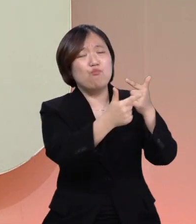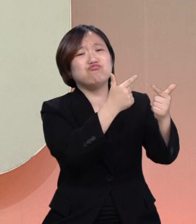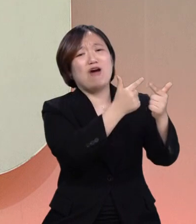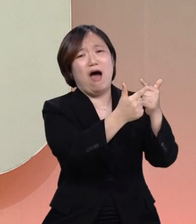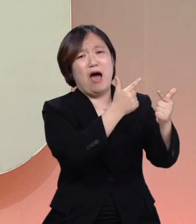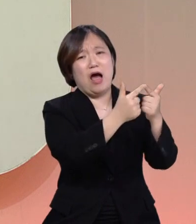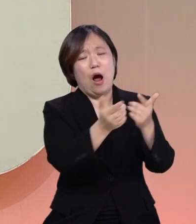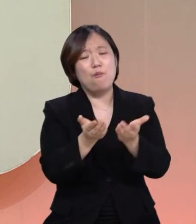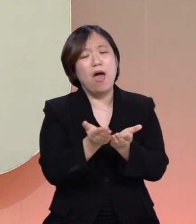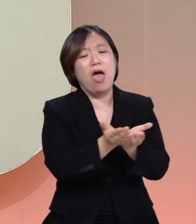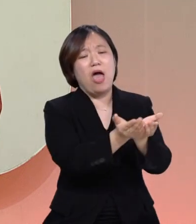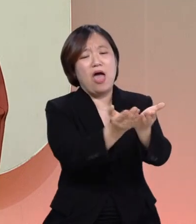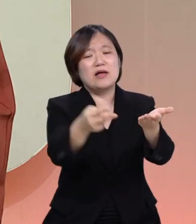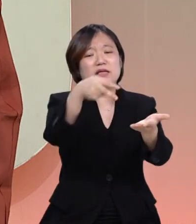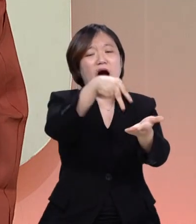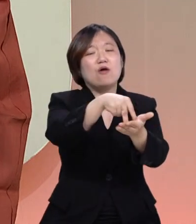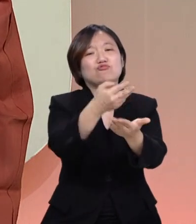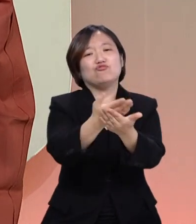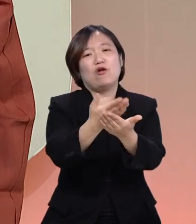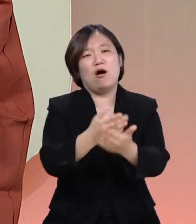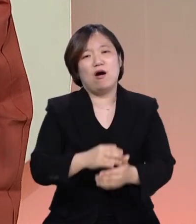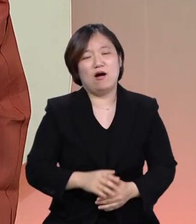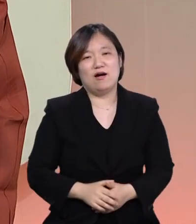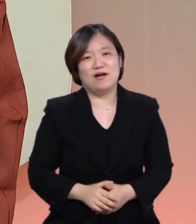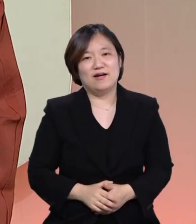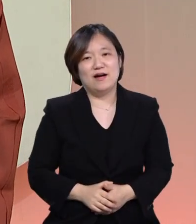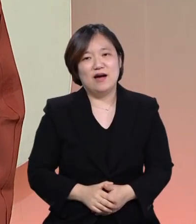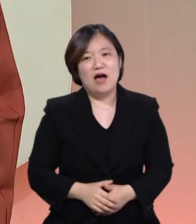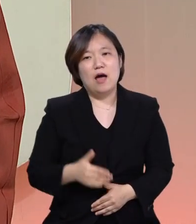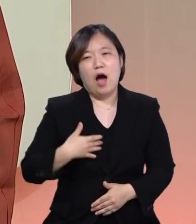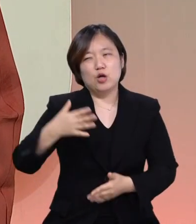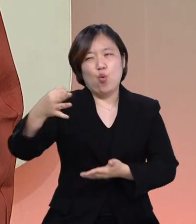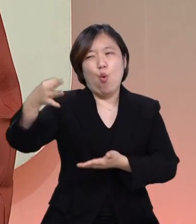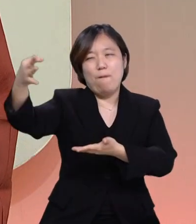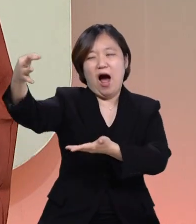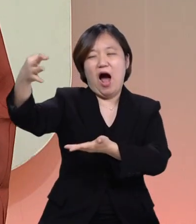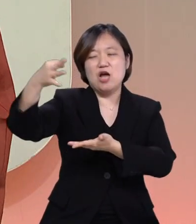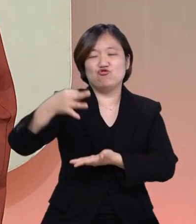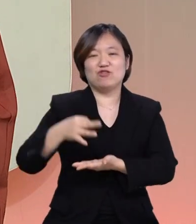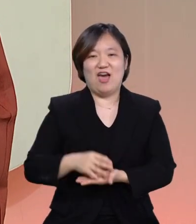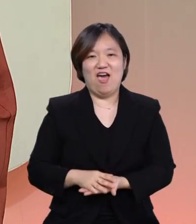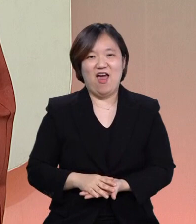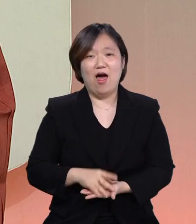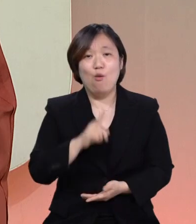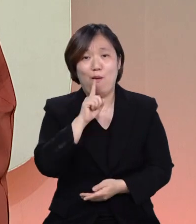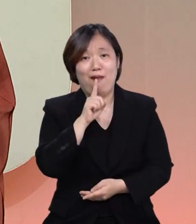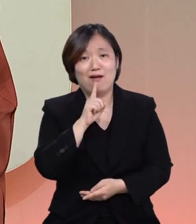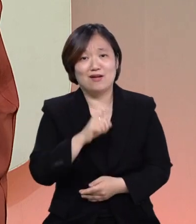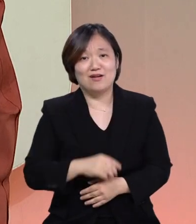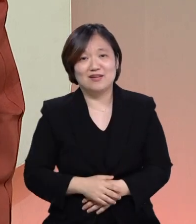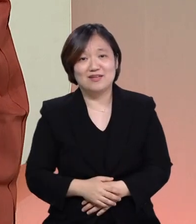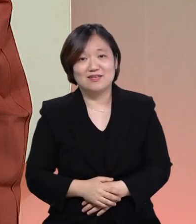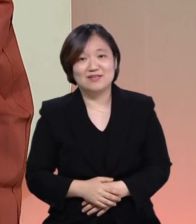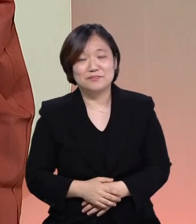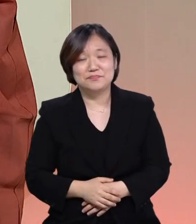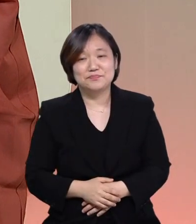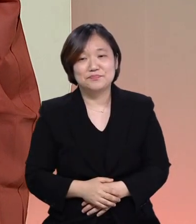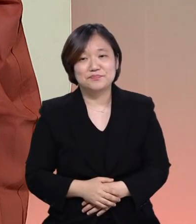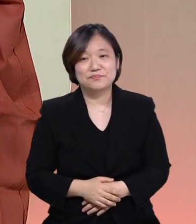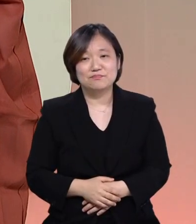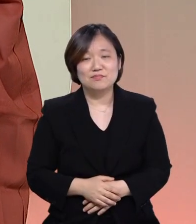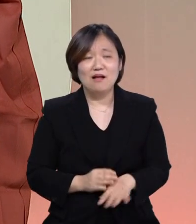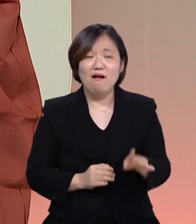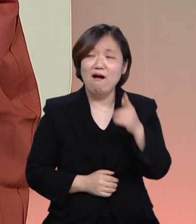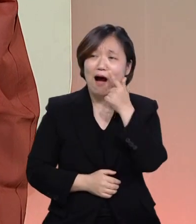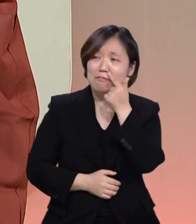좀 우리 좀 태워 주십시오 우리가 이거 돈은 두둑히 드리겠습니다 뭐 이렇게 얘기를 했겠죠